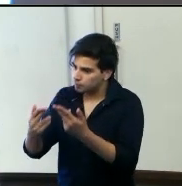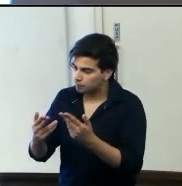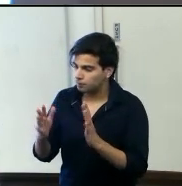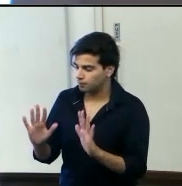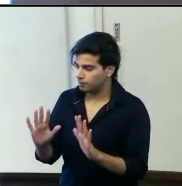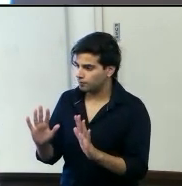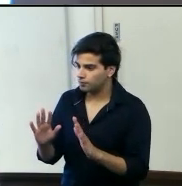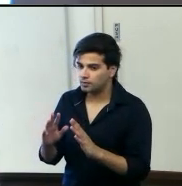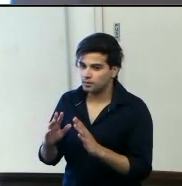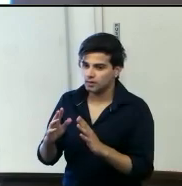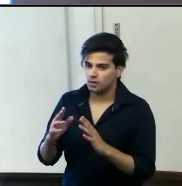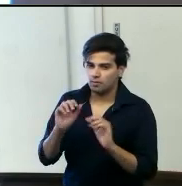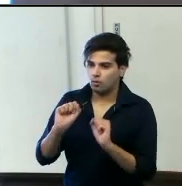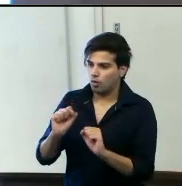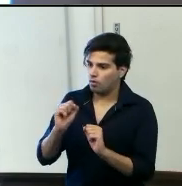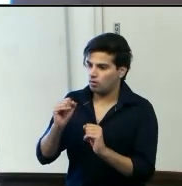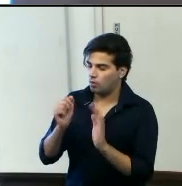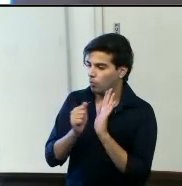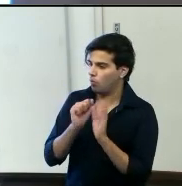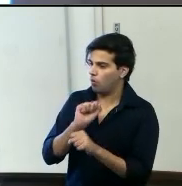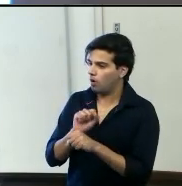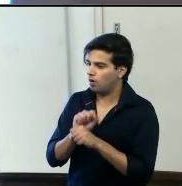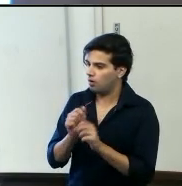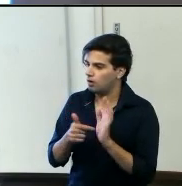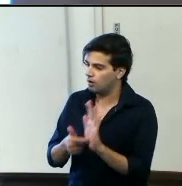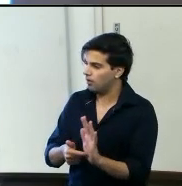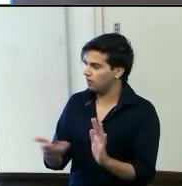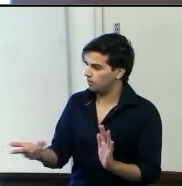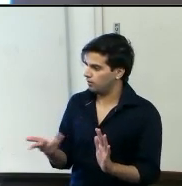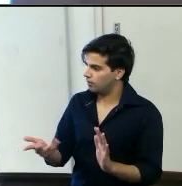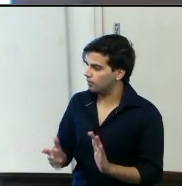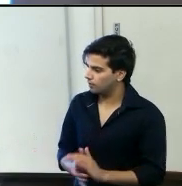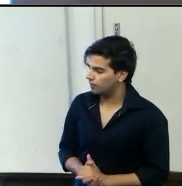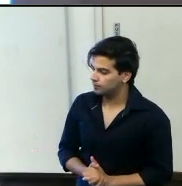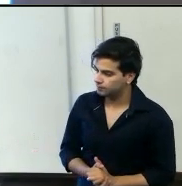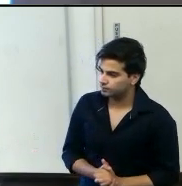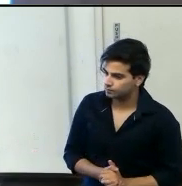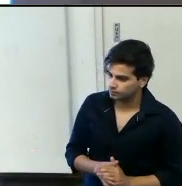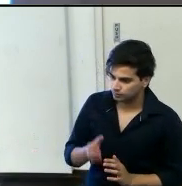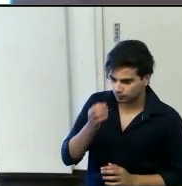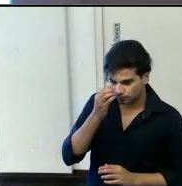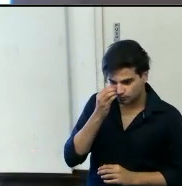ಯುವರ್ ಸೃಜನ ಅನ್ನುವಂಥ ಪದ್ಯ, ಪ್ಲೀಸ್.